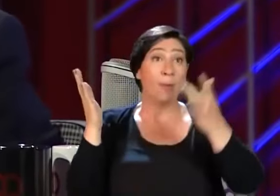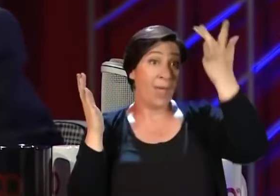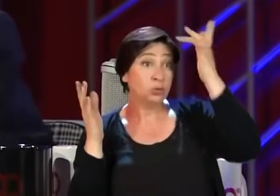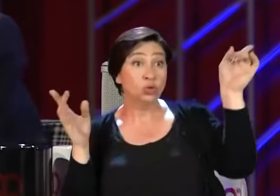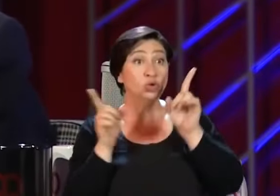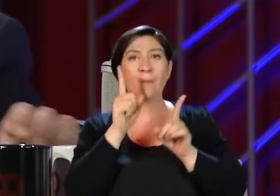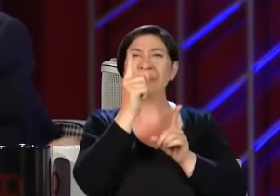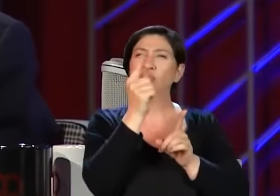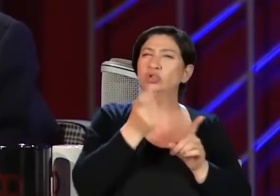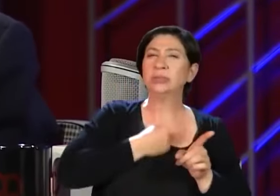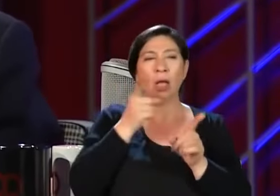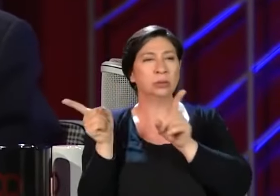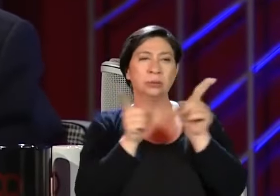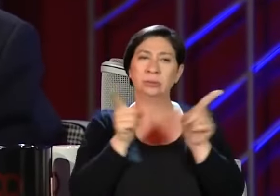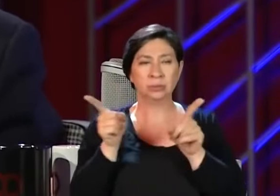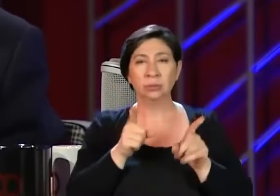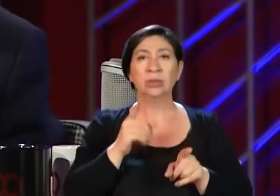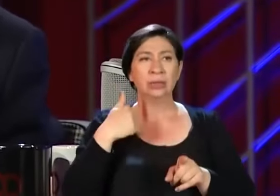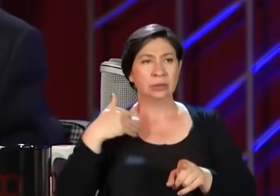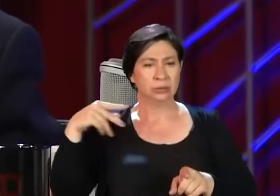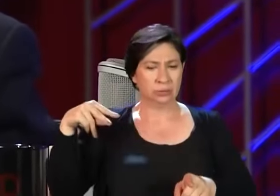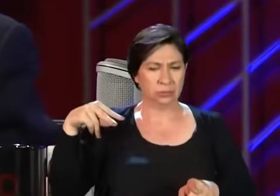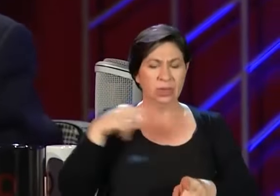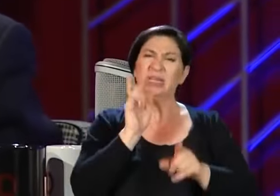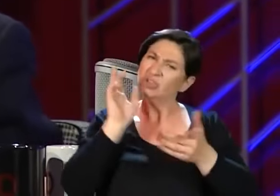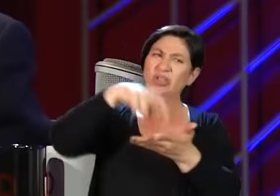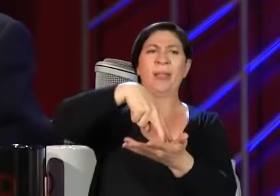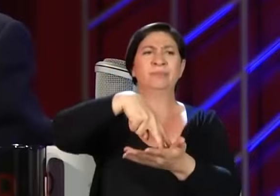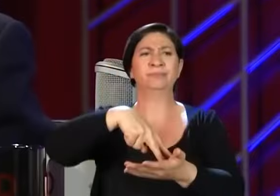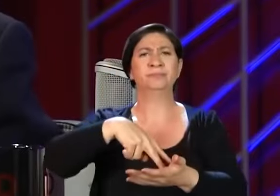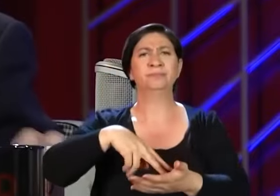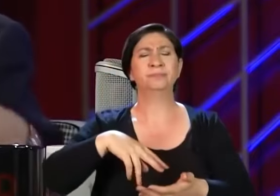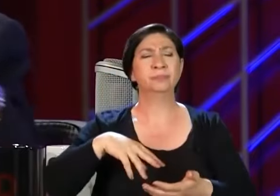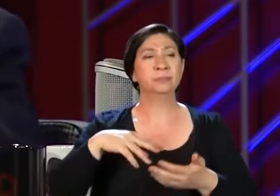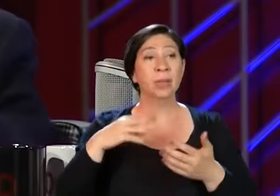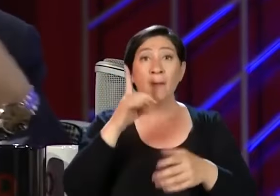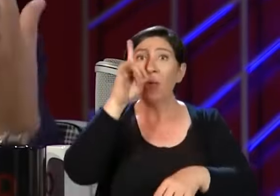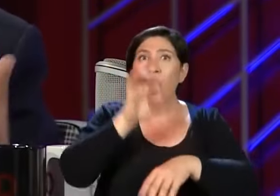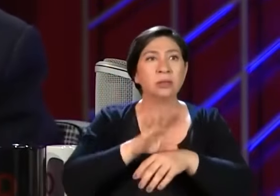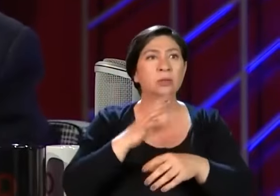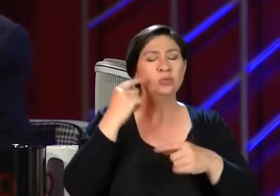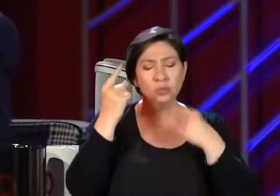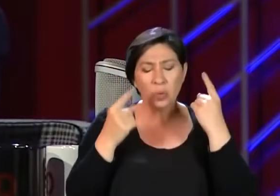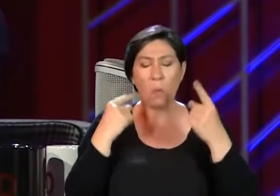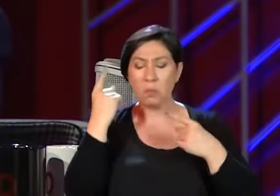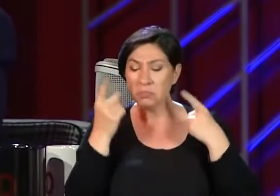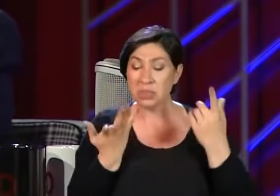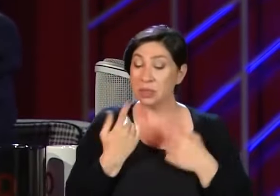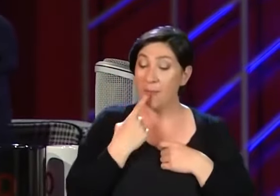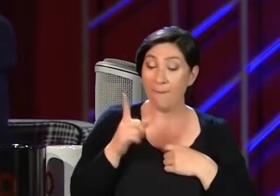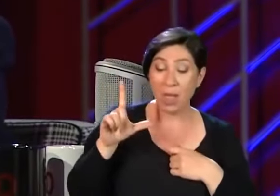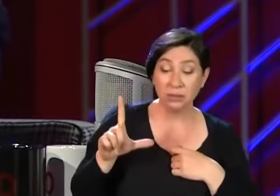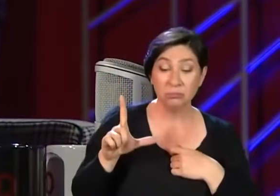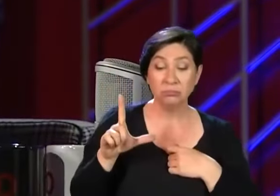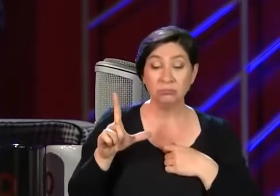üzerinde, 1,5 saate yakın vakit. Gider gitmez oraya çıkalım dedik. Bir yandan yolda düşünüyorum tabii ne demeliyim.